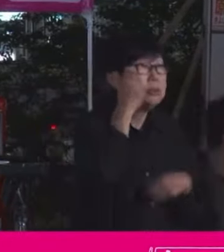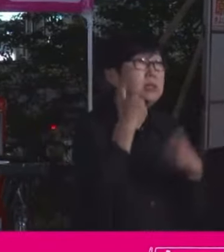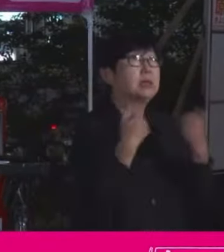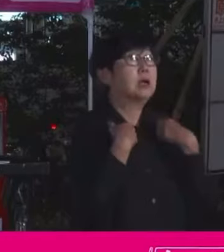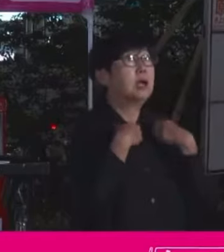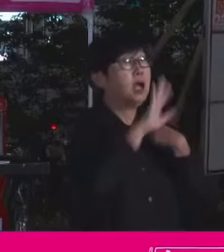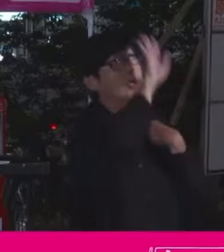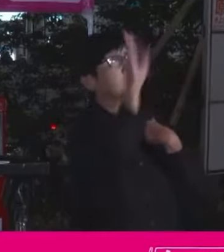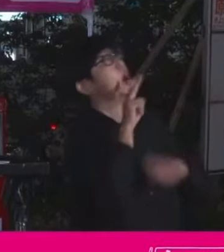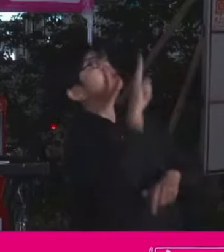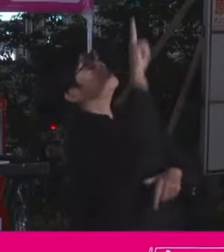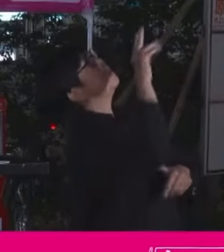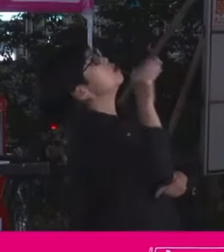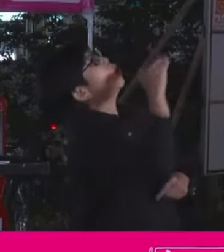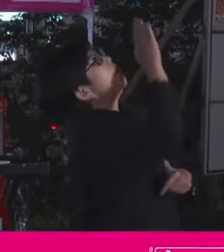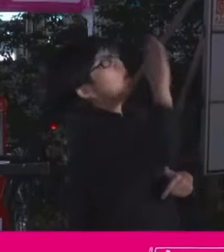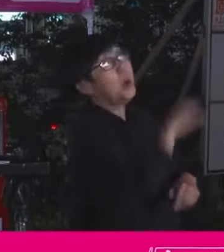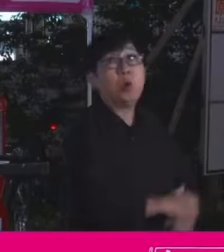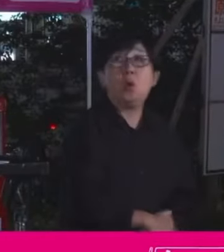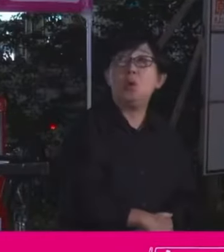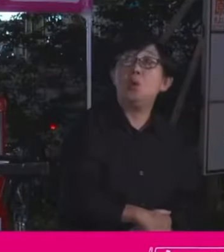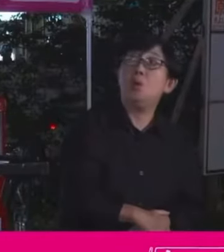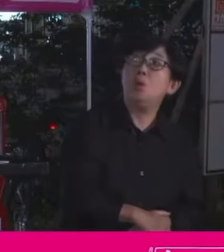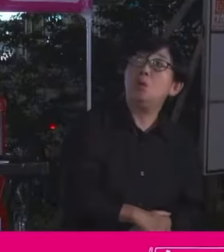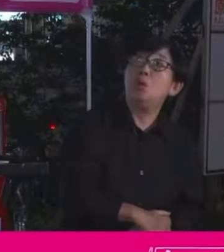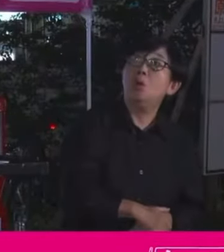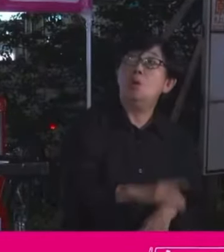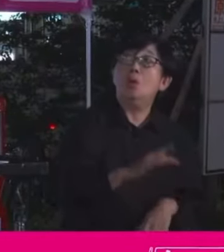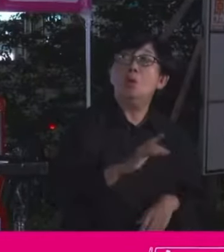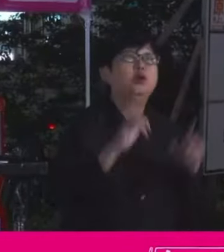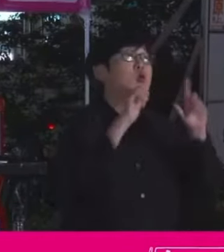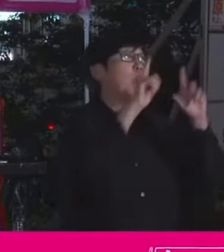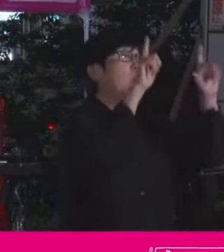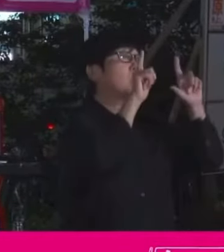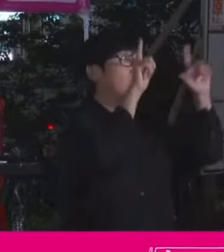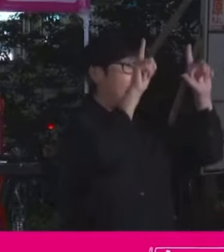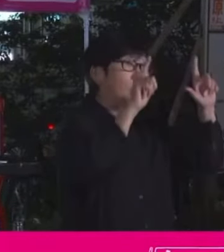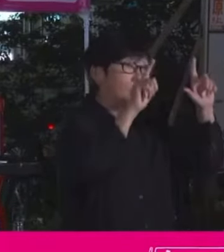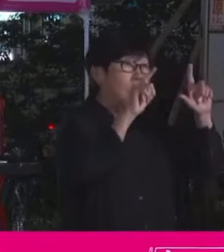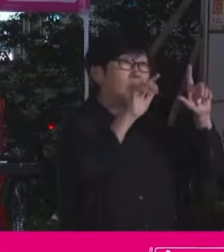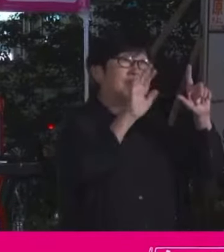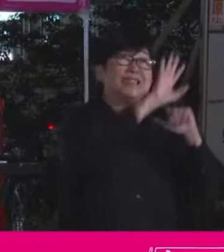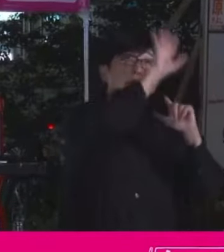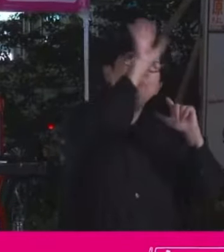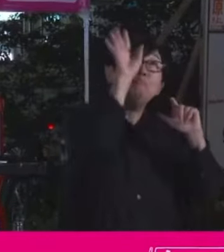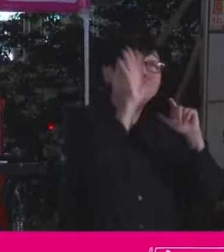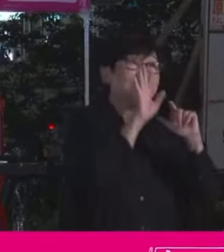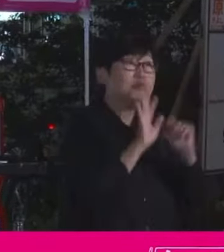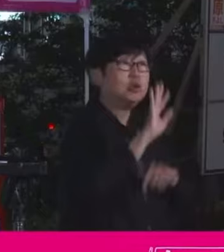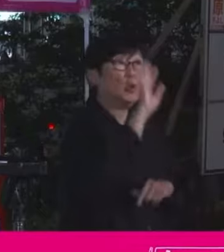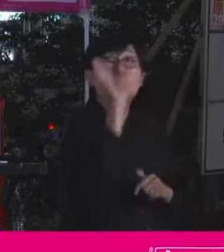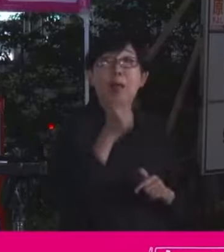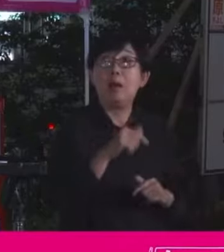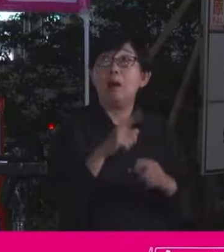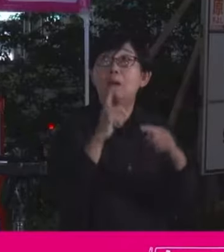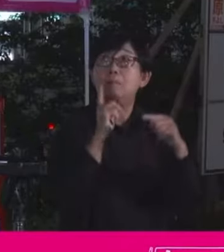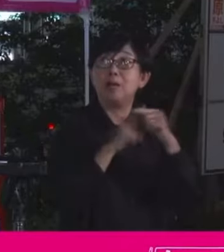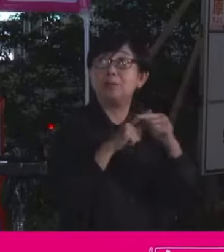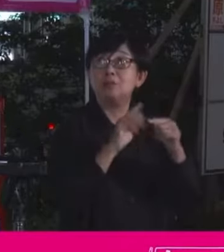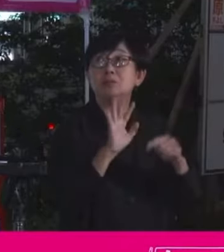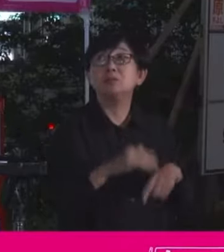う。はい、この東京の全部の空プラスこの空